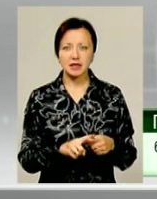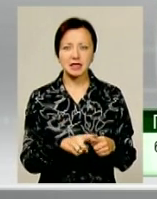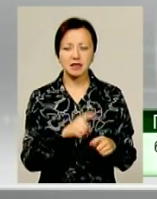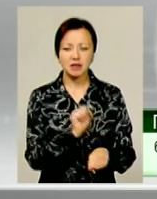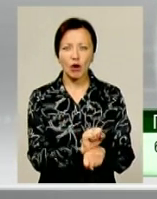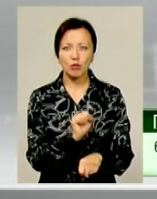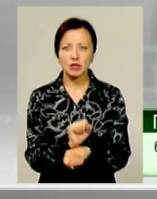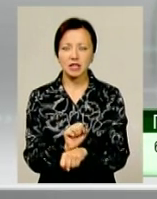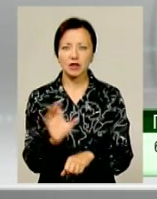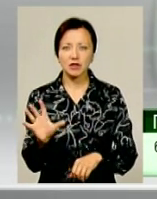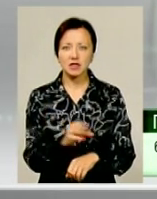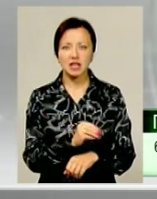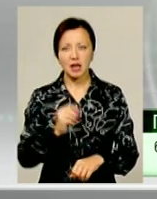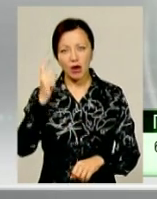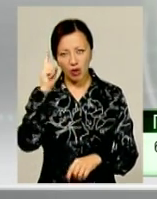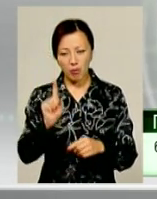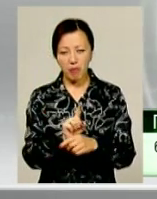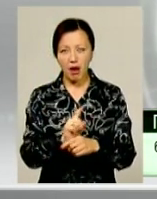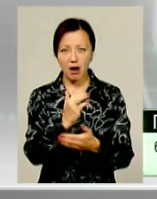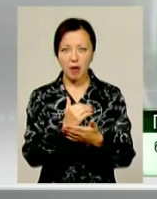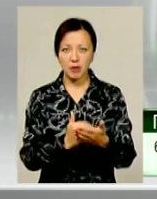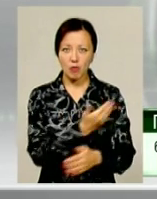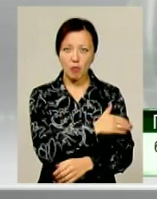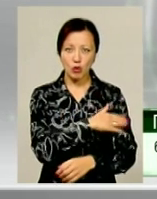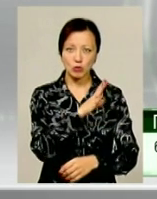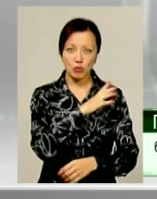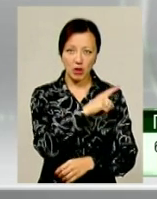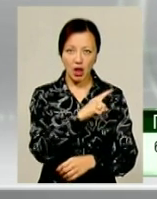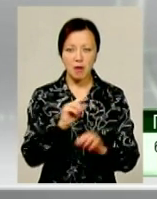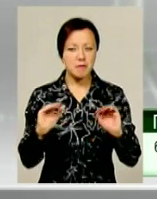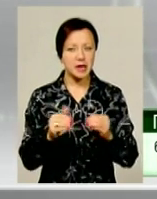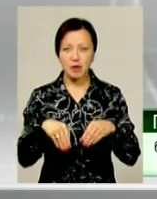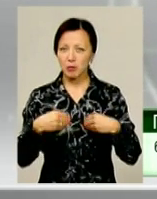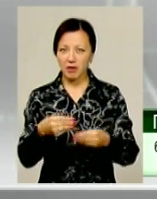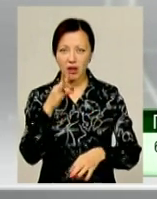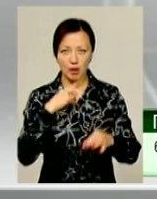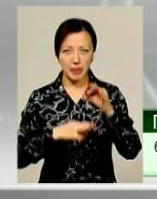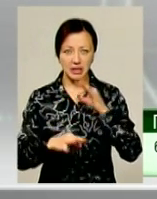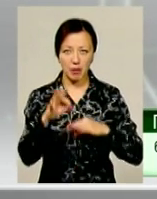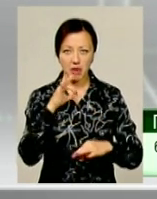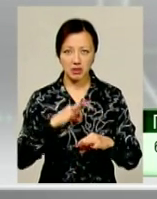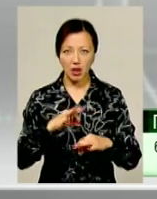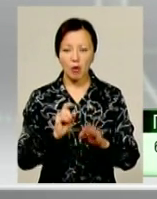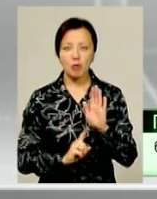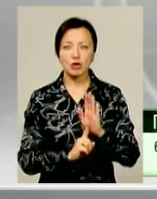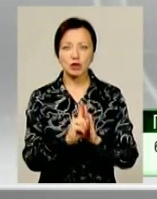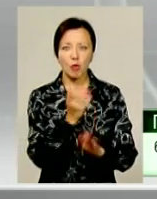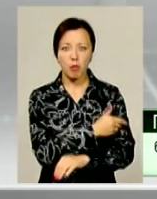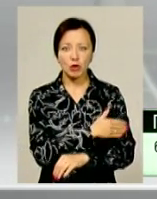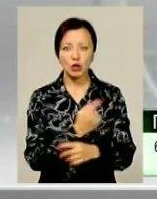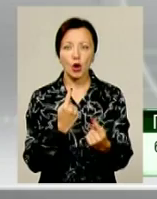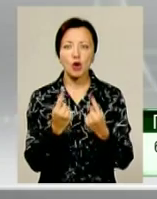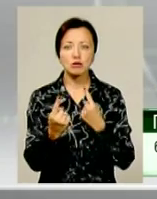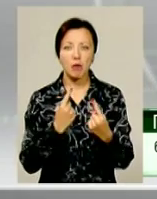всі когнітивні параметри. Виходить, ми в Польщі були, там мінімум давали, мінімум медикаментів. То він почав в Польщі